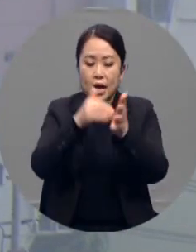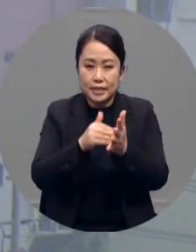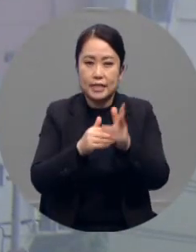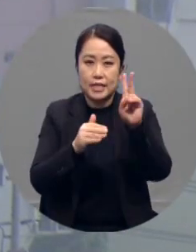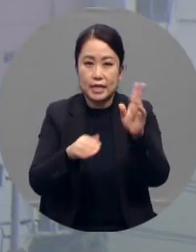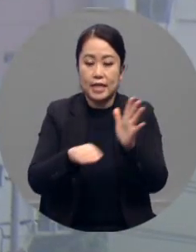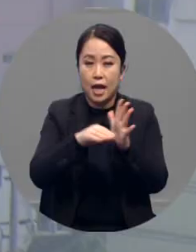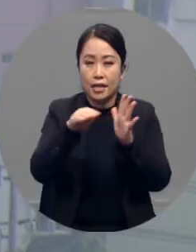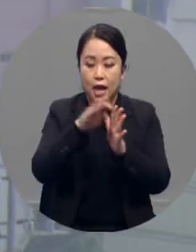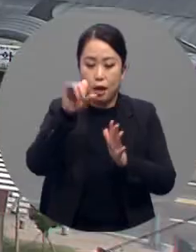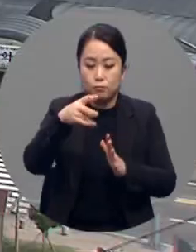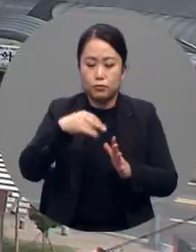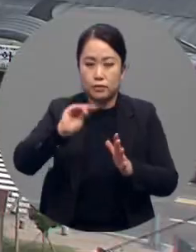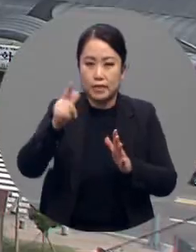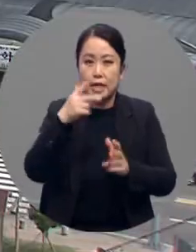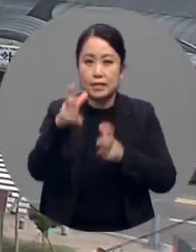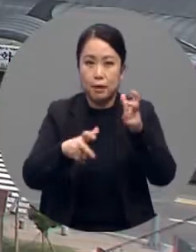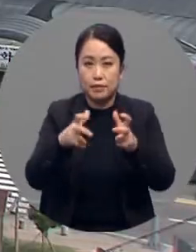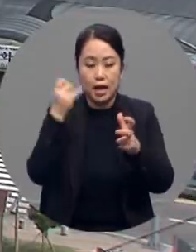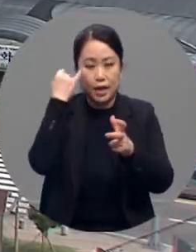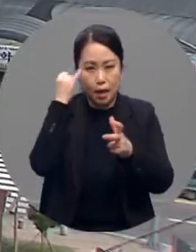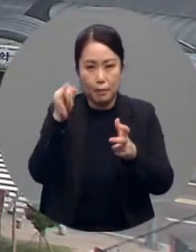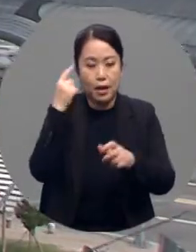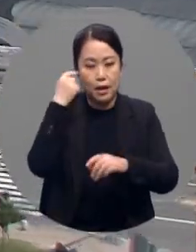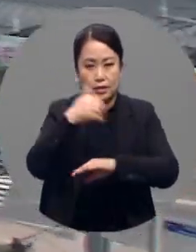풍산사업장 부지를 개발할 예정입니다